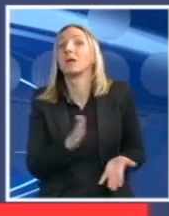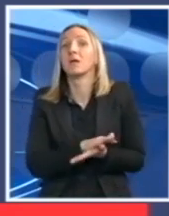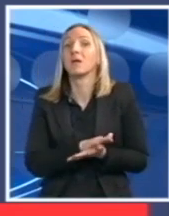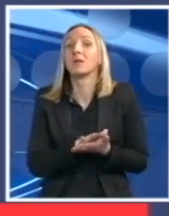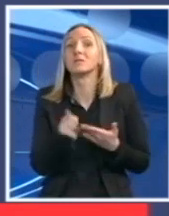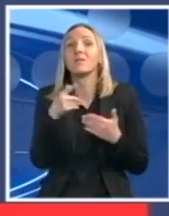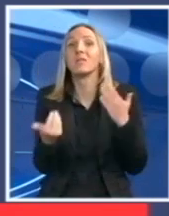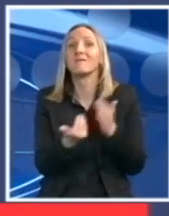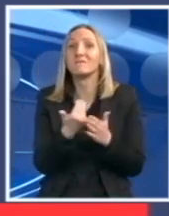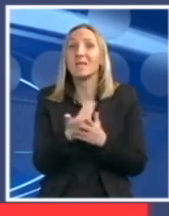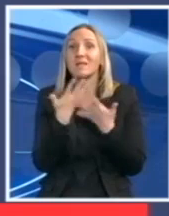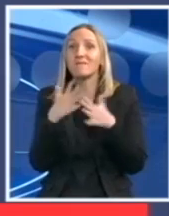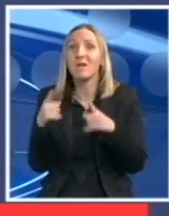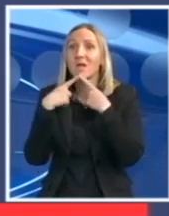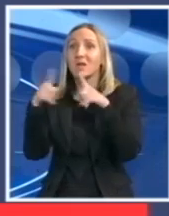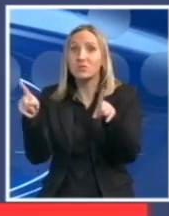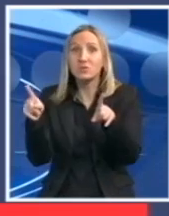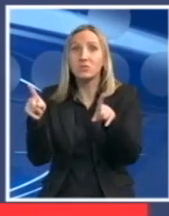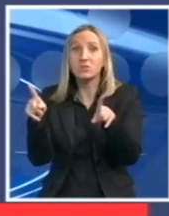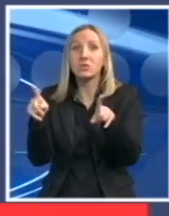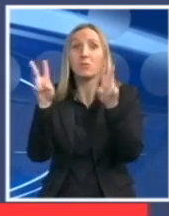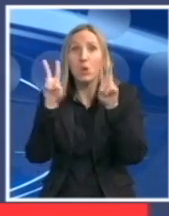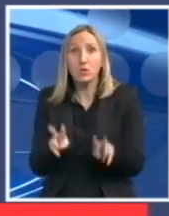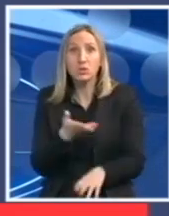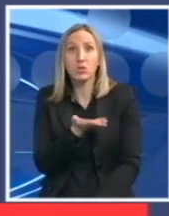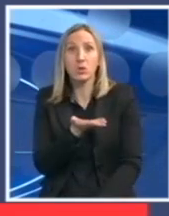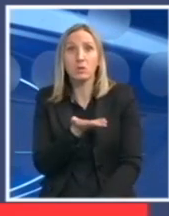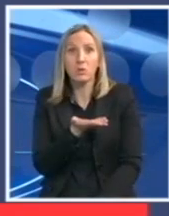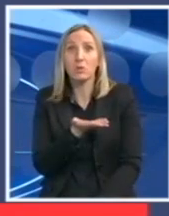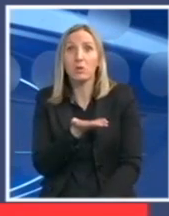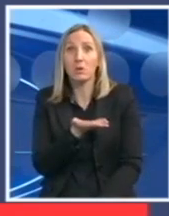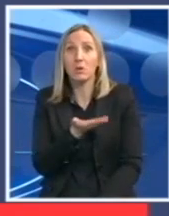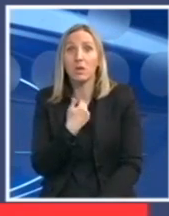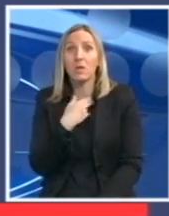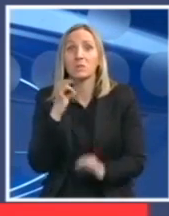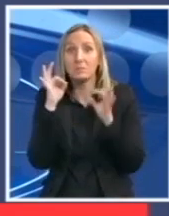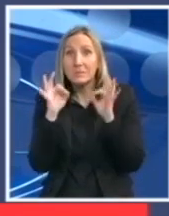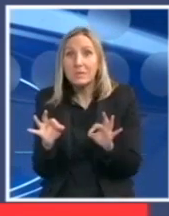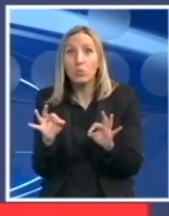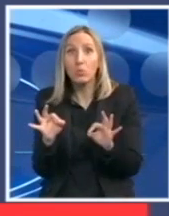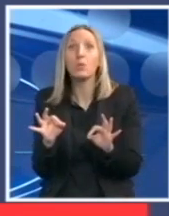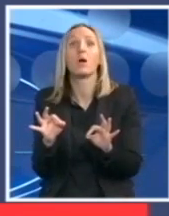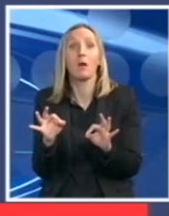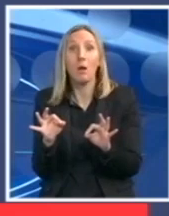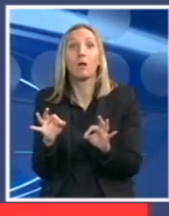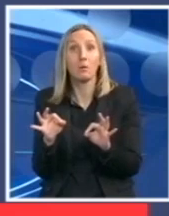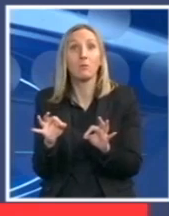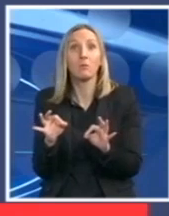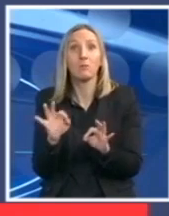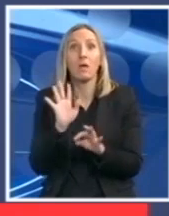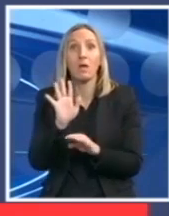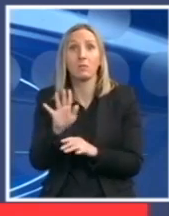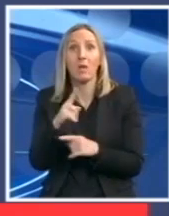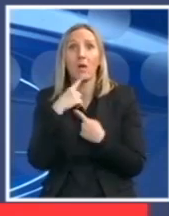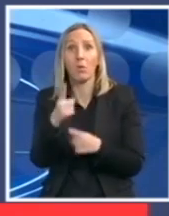te vesti koje su prenete kao potpuno istinite, ja sam ubeđen da je taj izvor preneo tako nešto, ali je